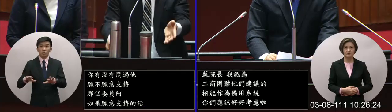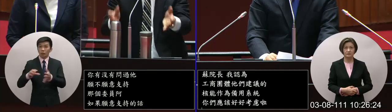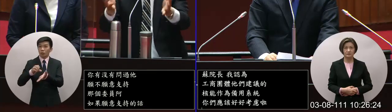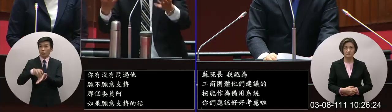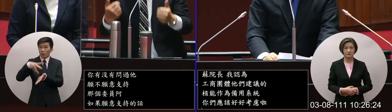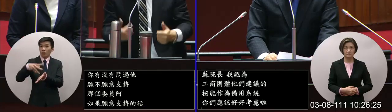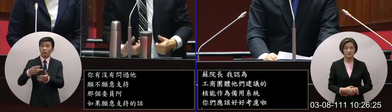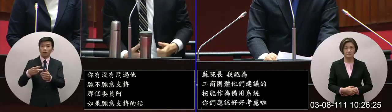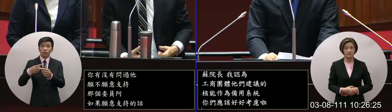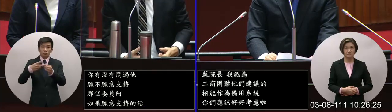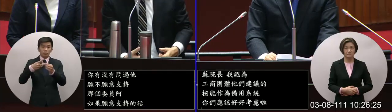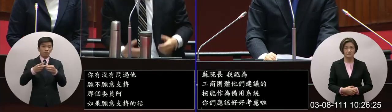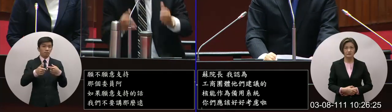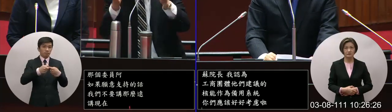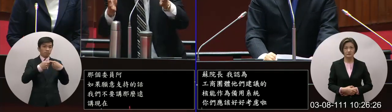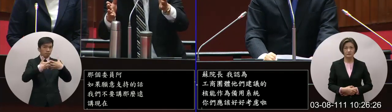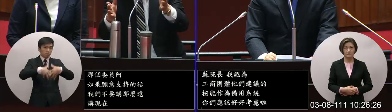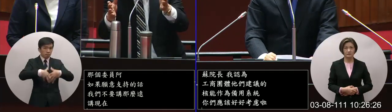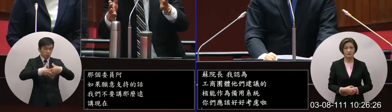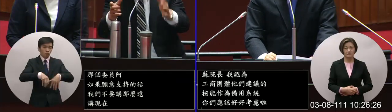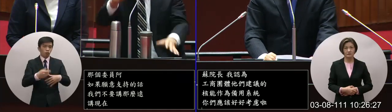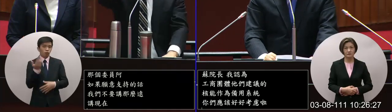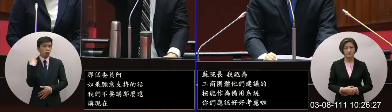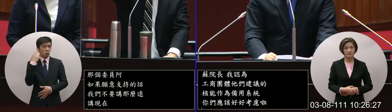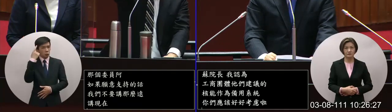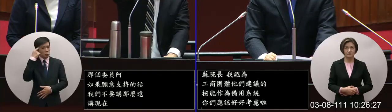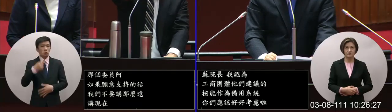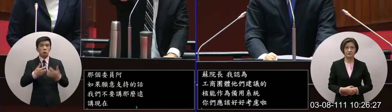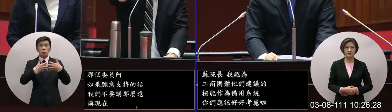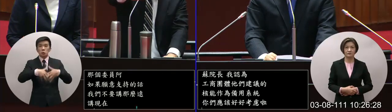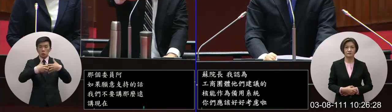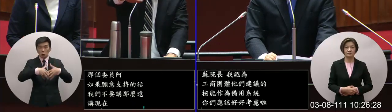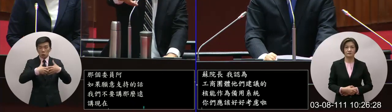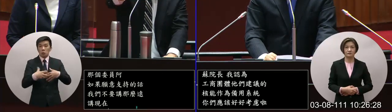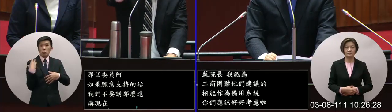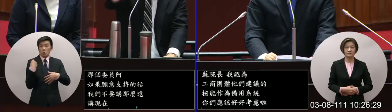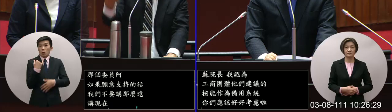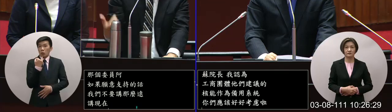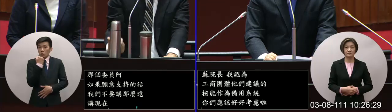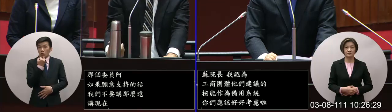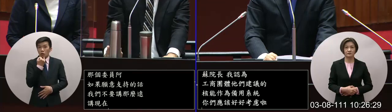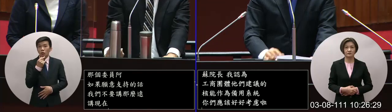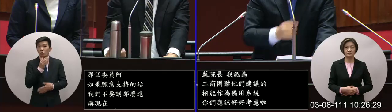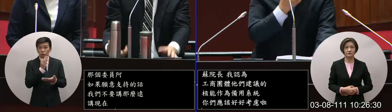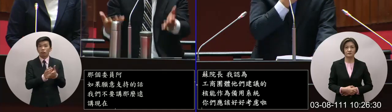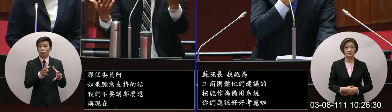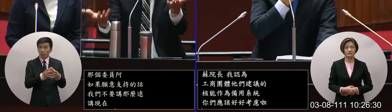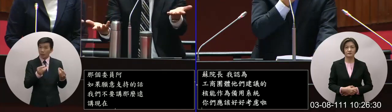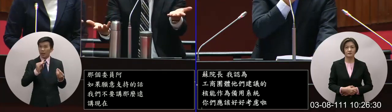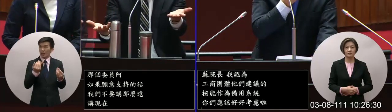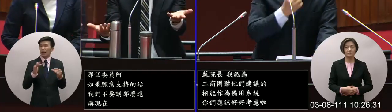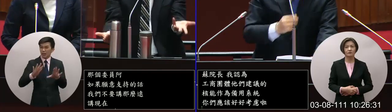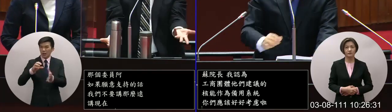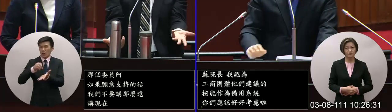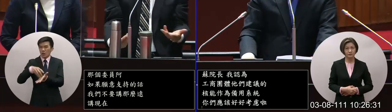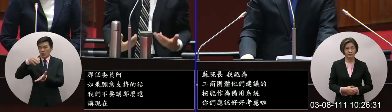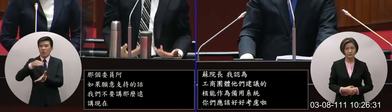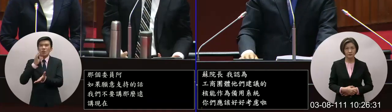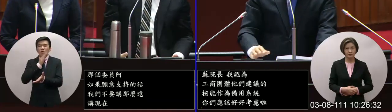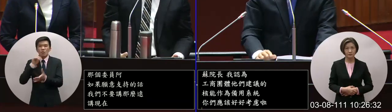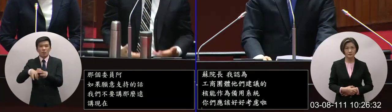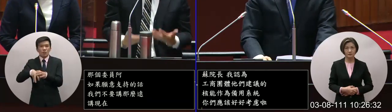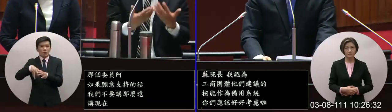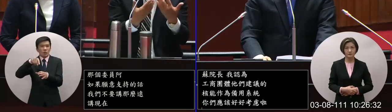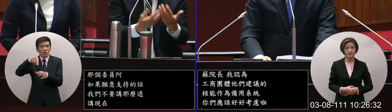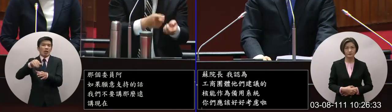机。本来不用处理这个停机的呢，就是因为那个燃料池满了，就是不